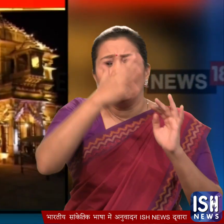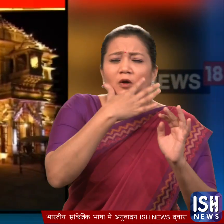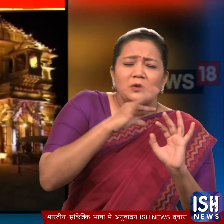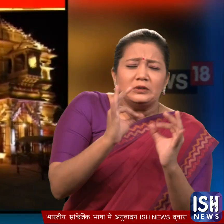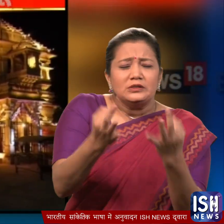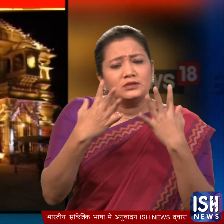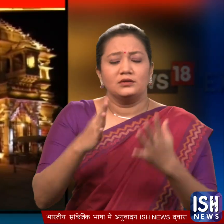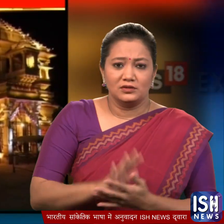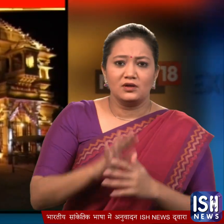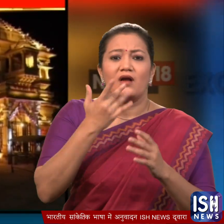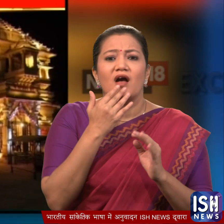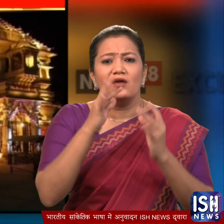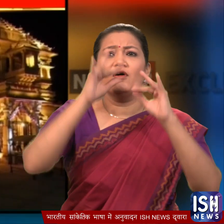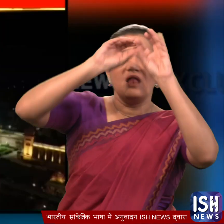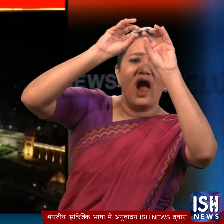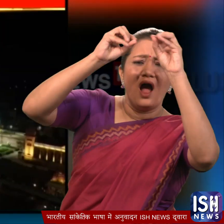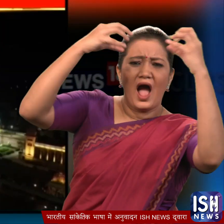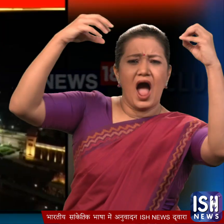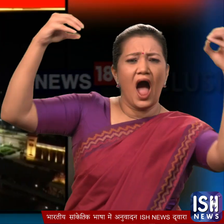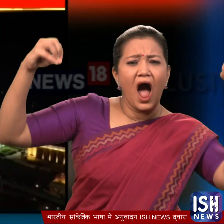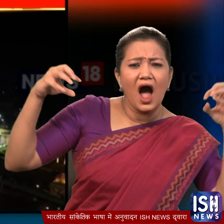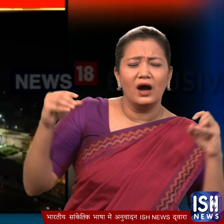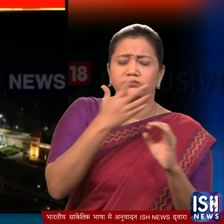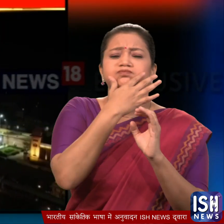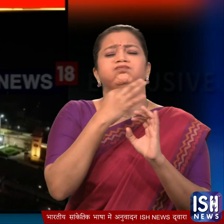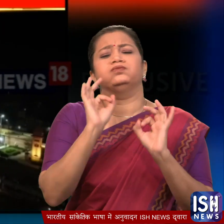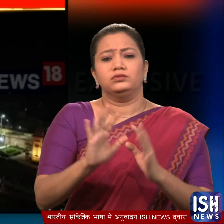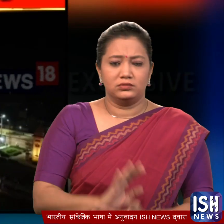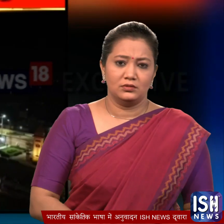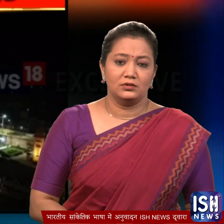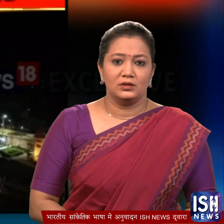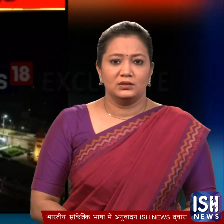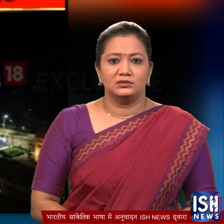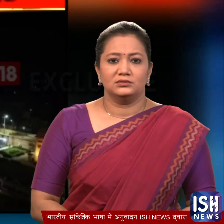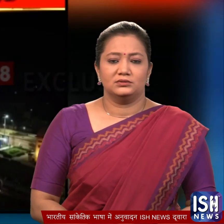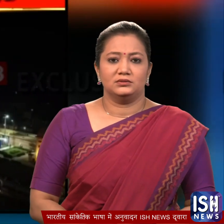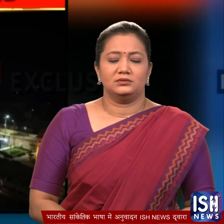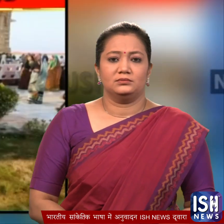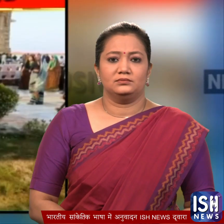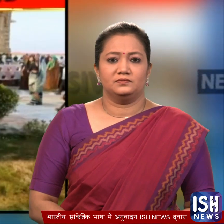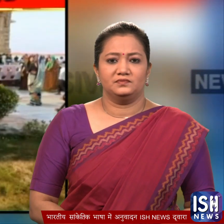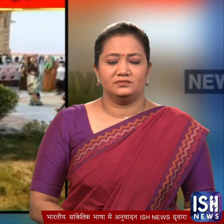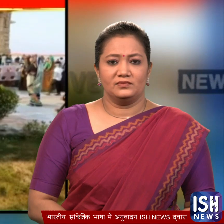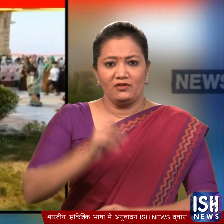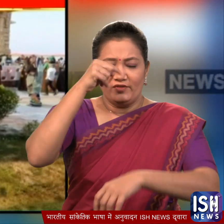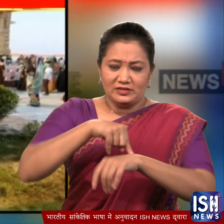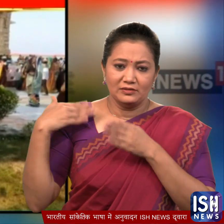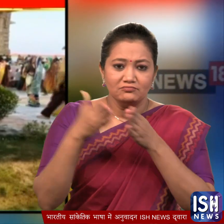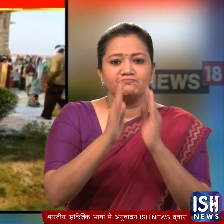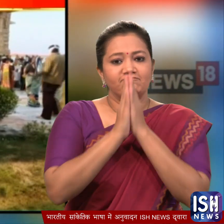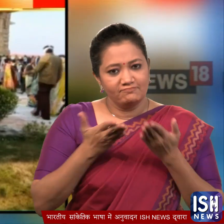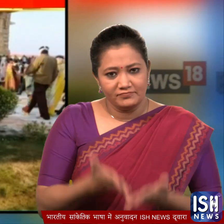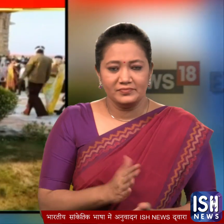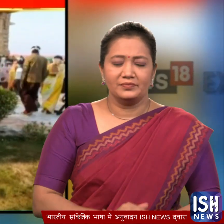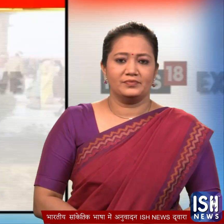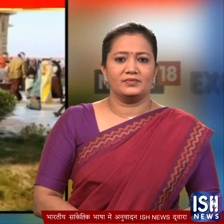खूबसूरती के साथ सजाया गया। रंग बिरंगी रोशनी से मंदिर की सजावट की गई, जो देखते ही बन रहा था। पहली बार आए हैं सोमनाथ जी